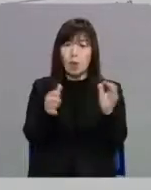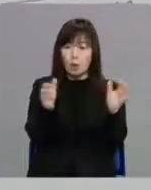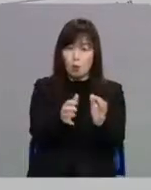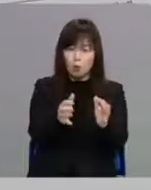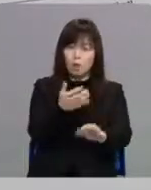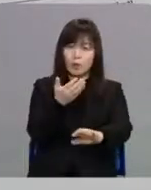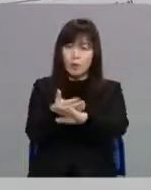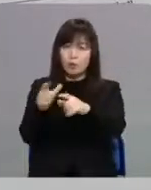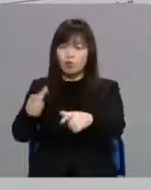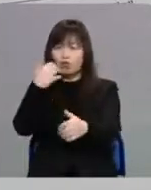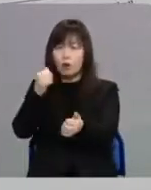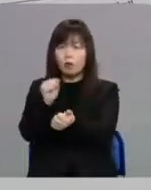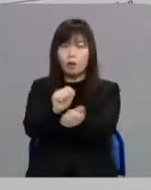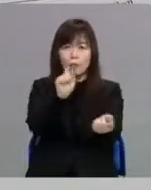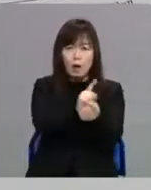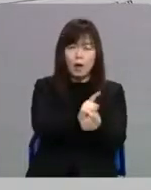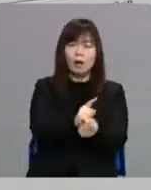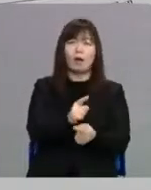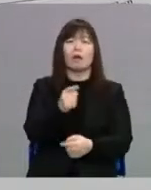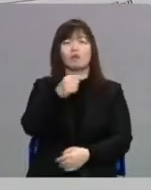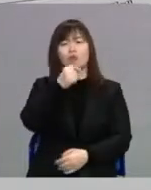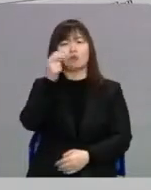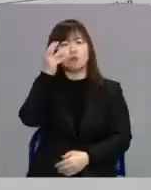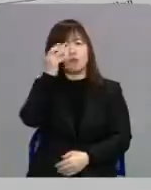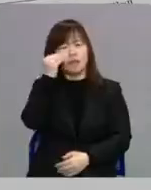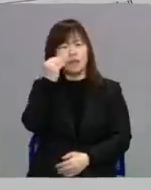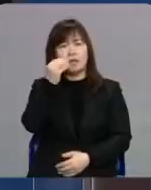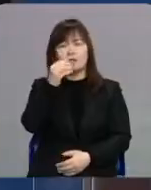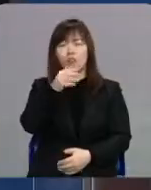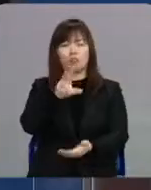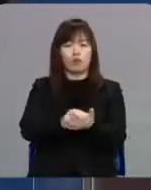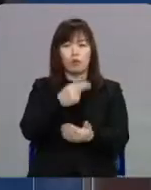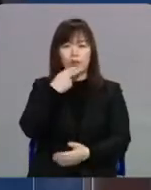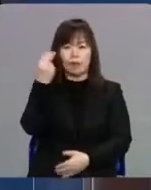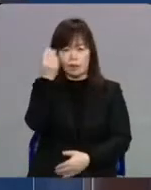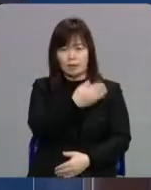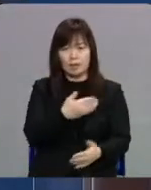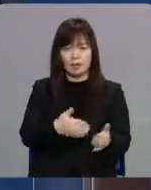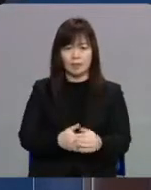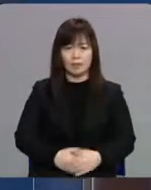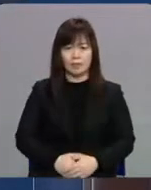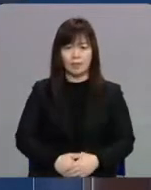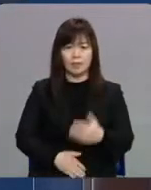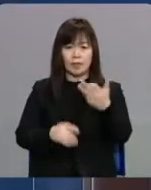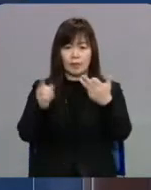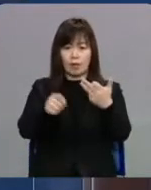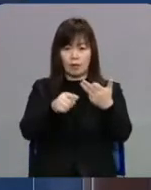가진 다른 지역 접촉자들은 음성 반응을 보였습니다. 18명이